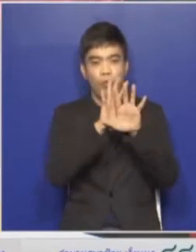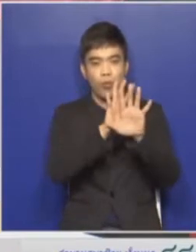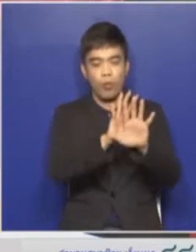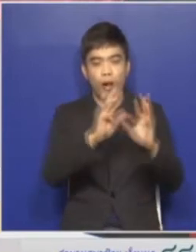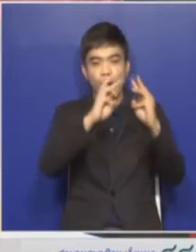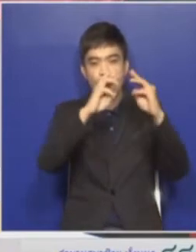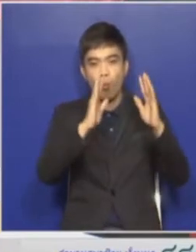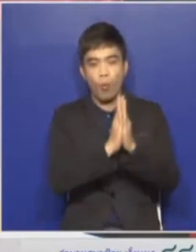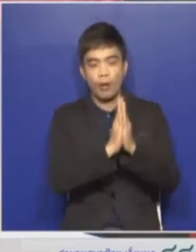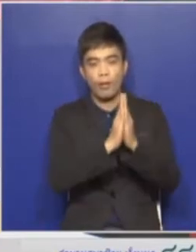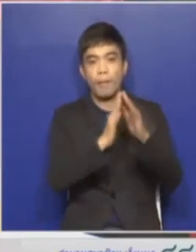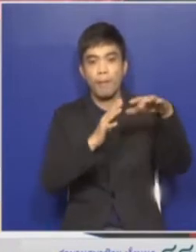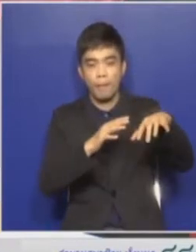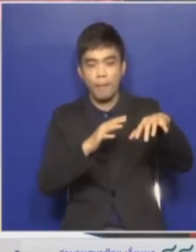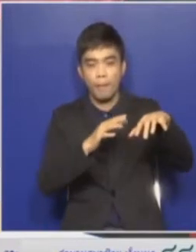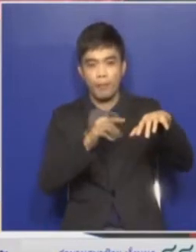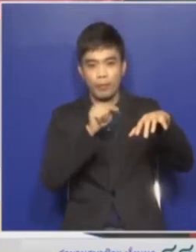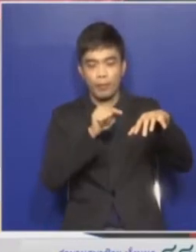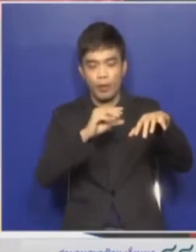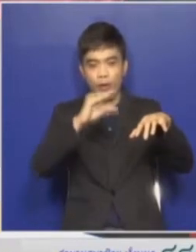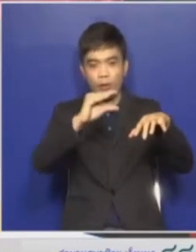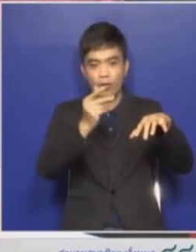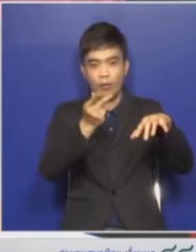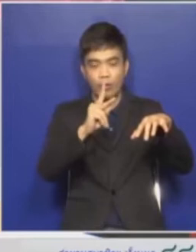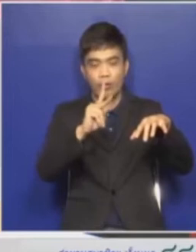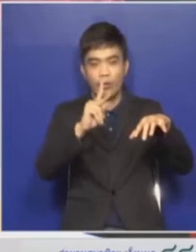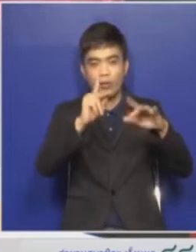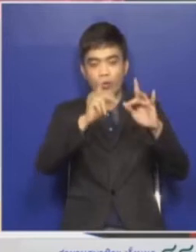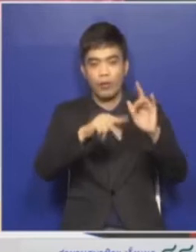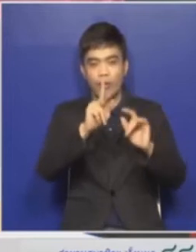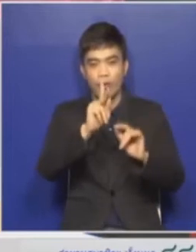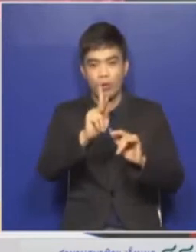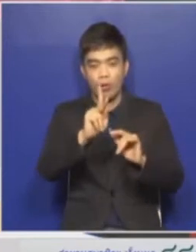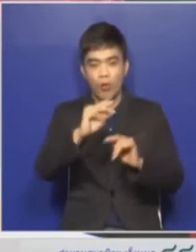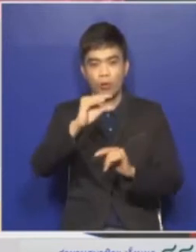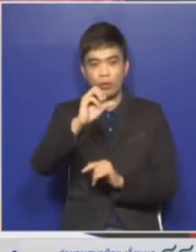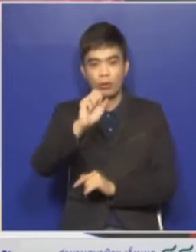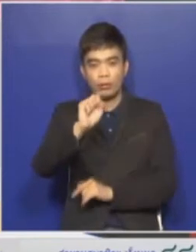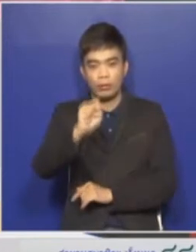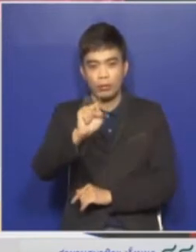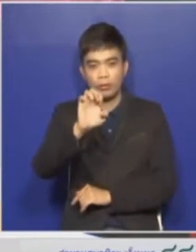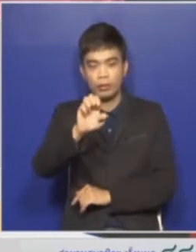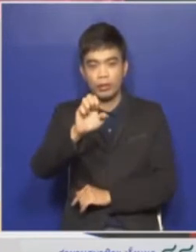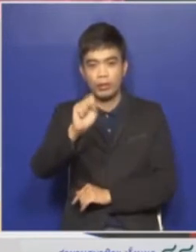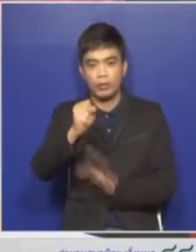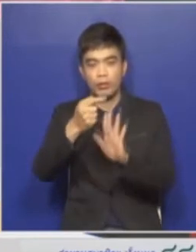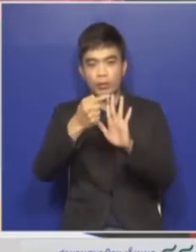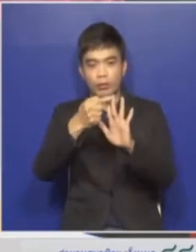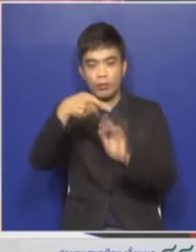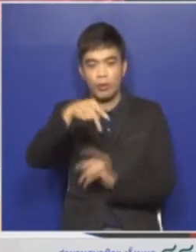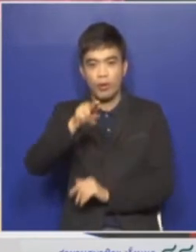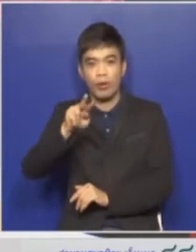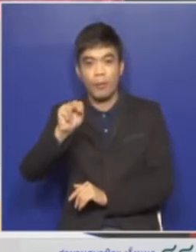เหล่าบนขออำเภอโคกศรีสุพรรณเพื่อร้องเรียนร้องทุกข์เนื่องจากขายข้าวไม่ได้